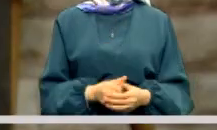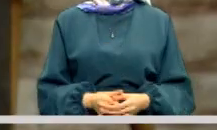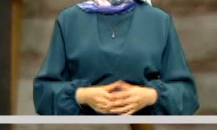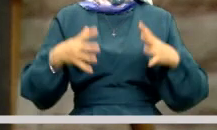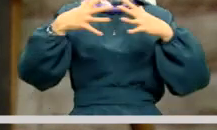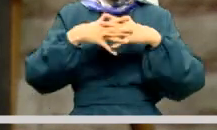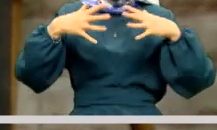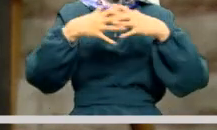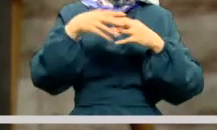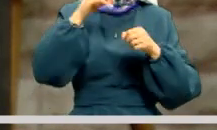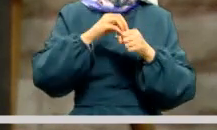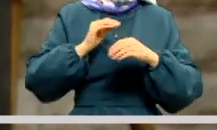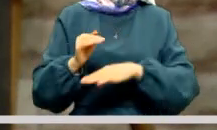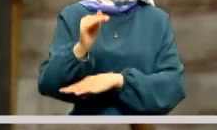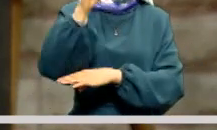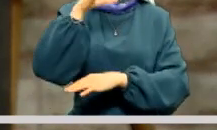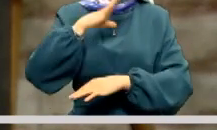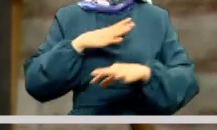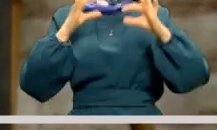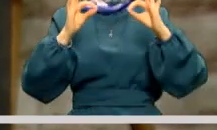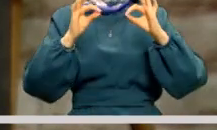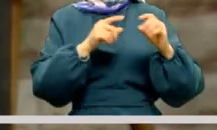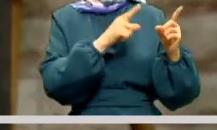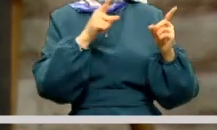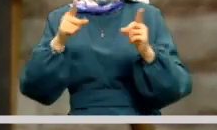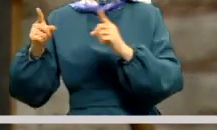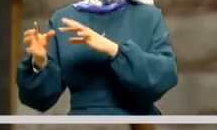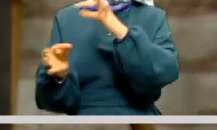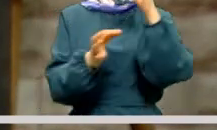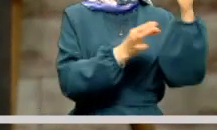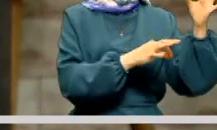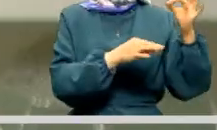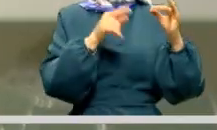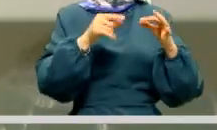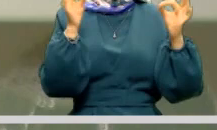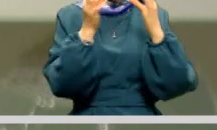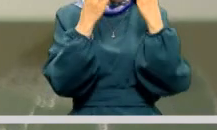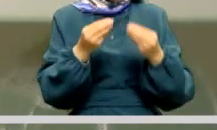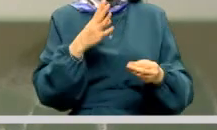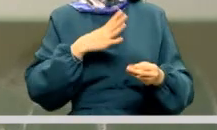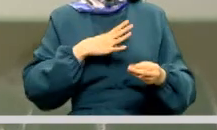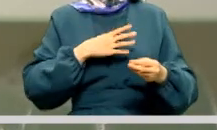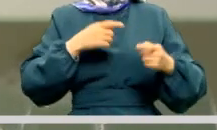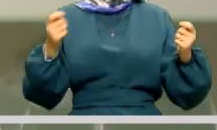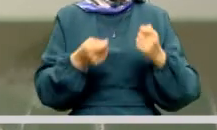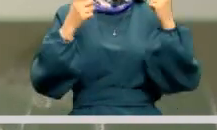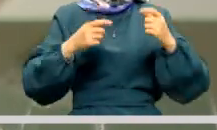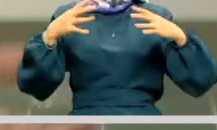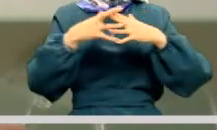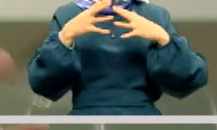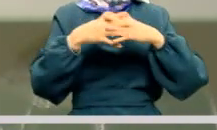yaşıyoruz artık sürekli birileriyle temas halindeyiz trafikte kalabalıktayız iş yerlerimiz daha işte sosyal ortamlar içerisinde